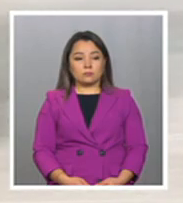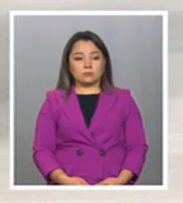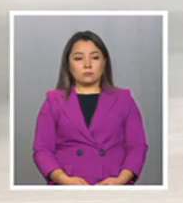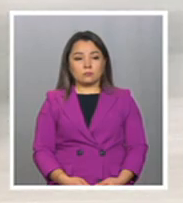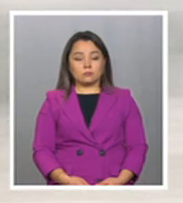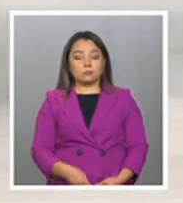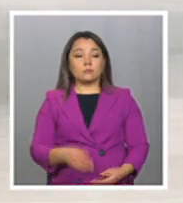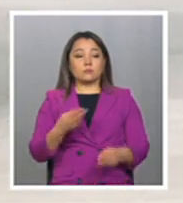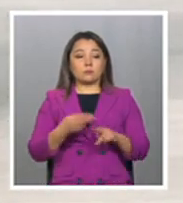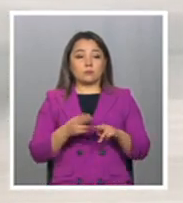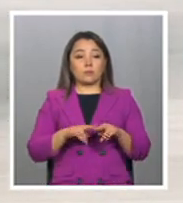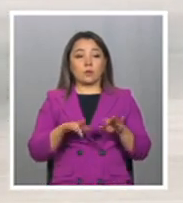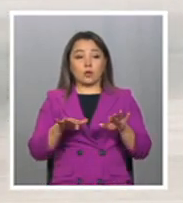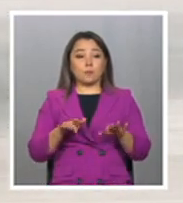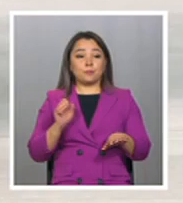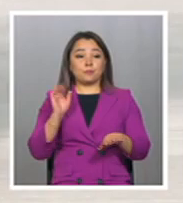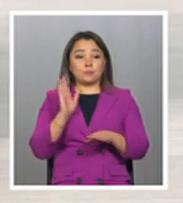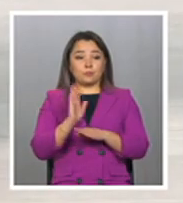бұрылуда.